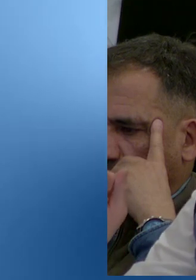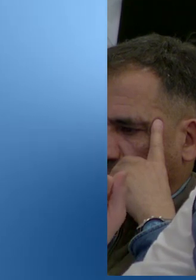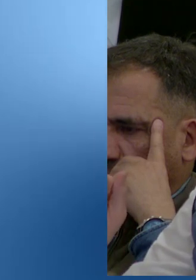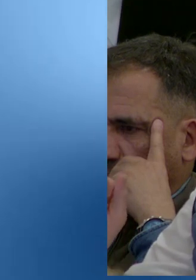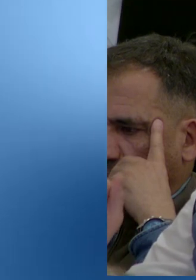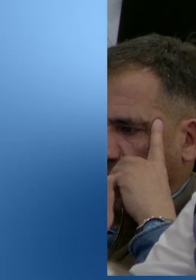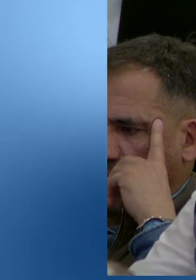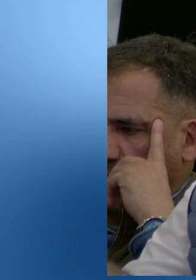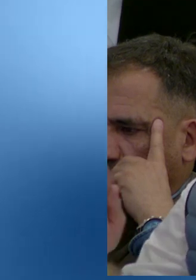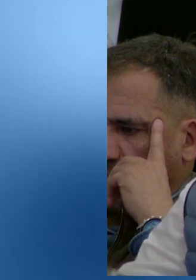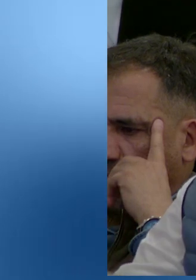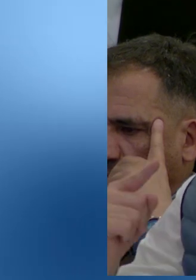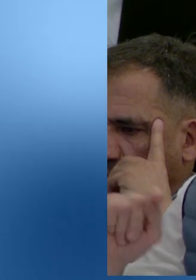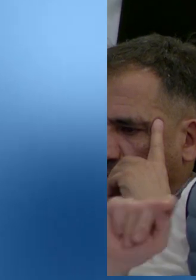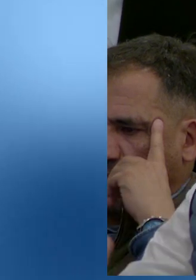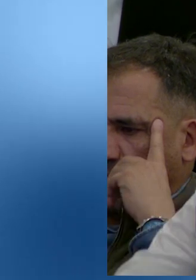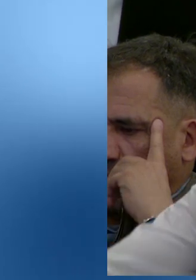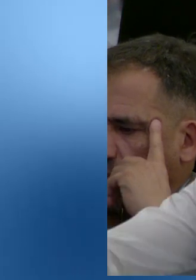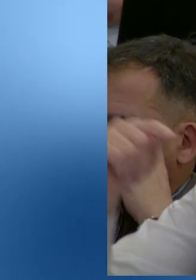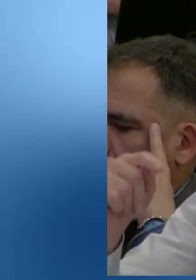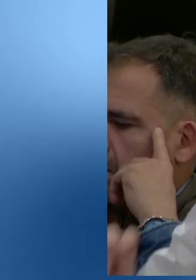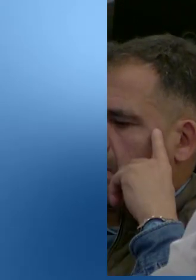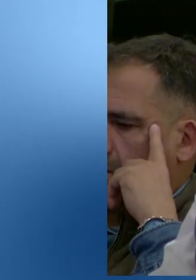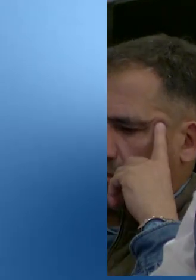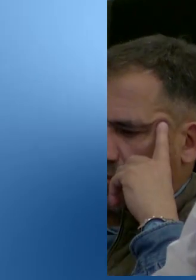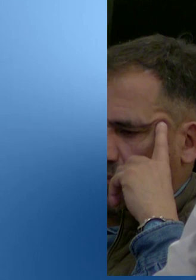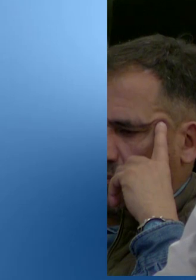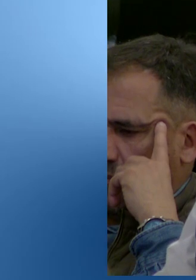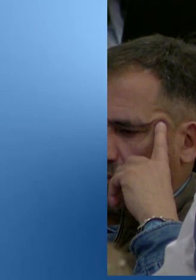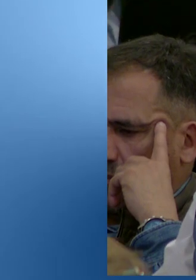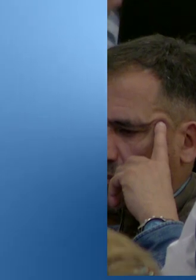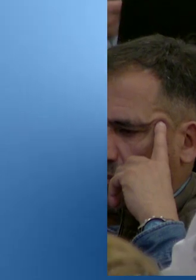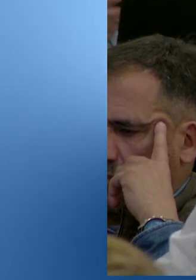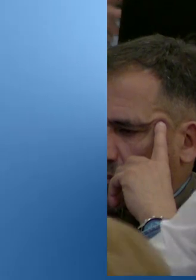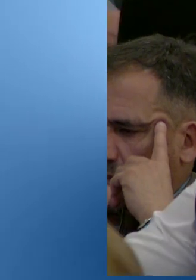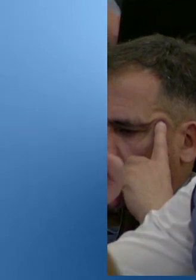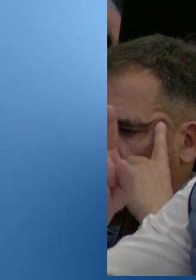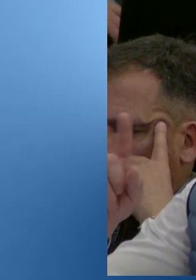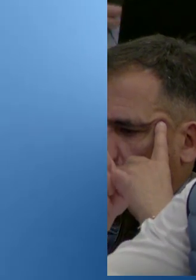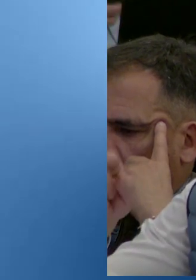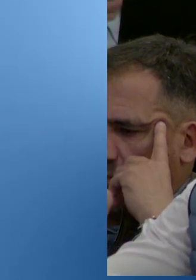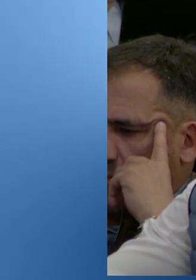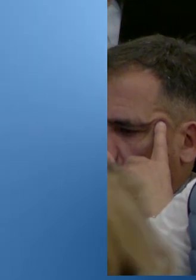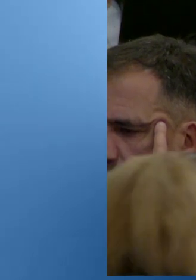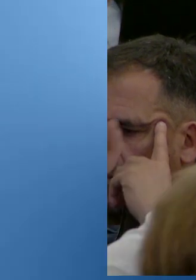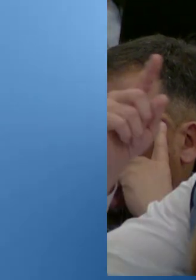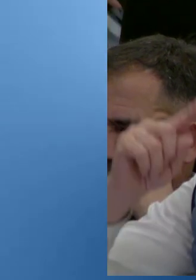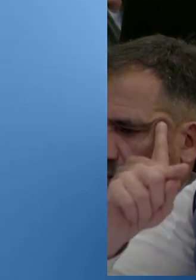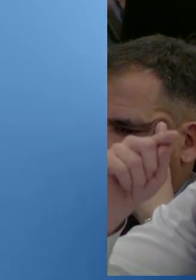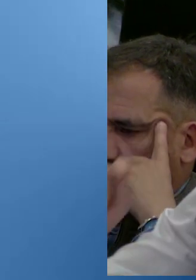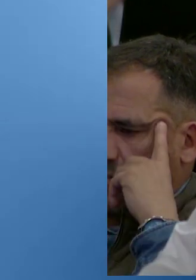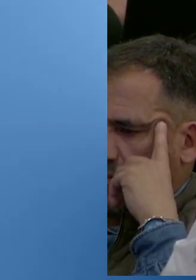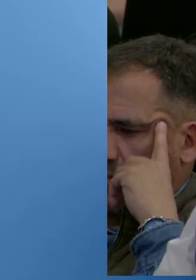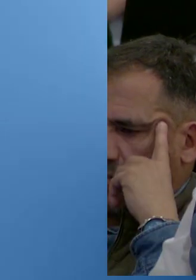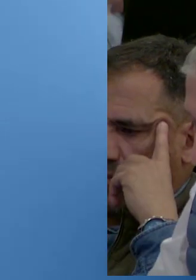euh parce que pendant les travaux il va bien falloir qu'il sorte et donc du coup par le 40 galerie larlequin bah le 40 maintenant pardon le 42